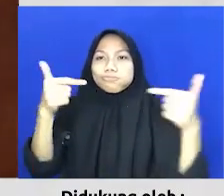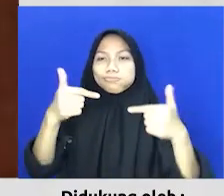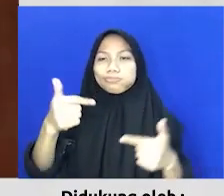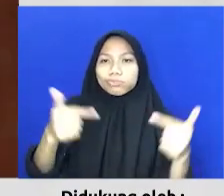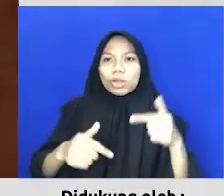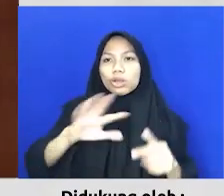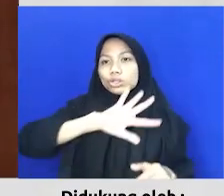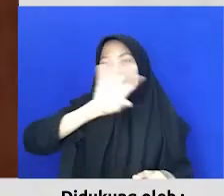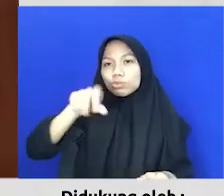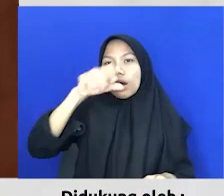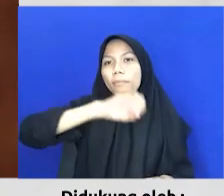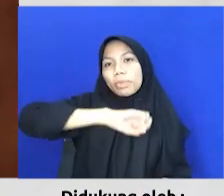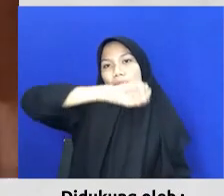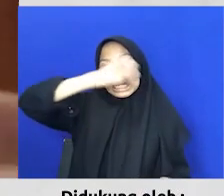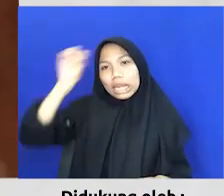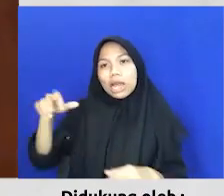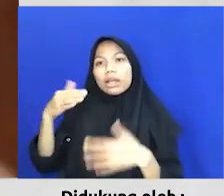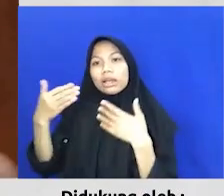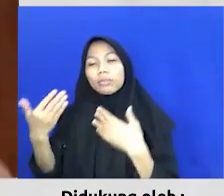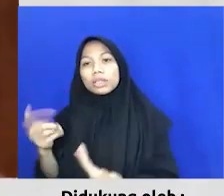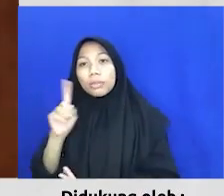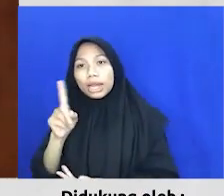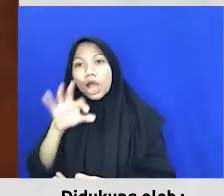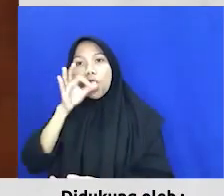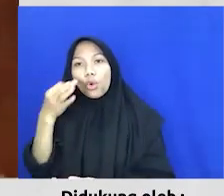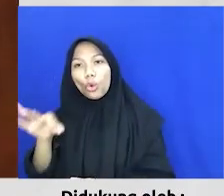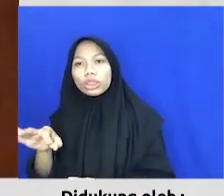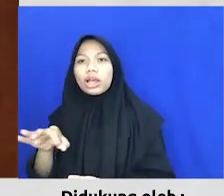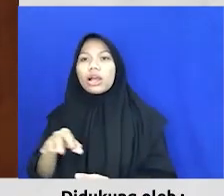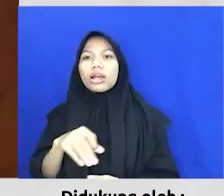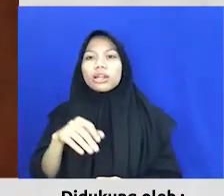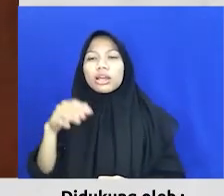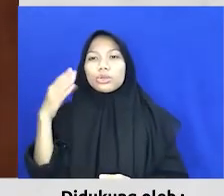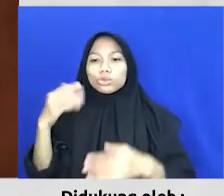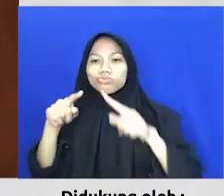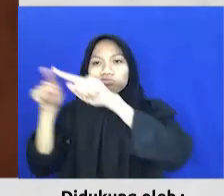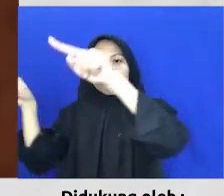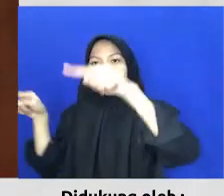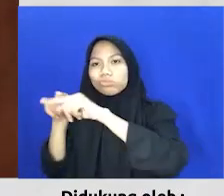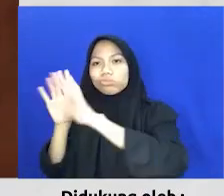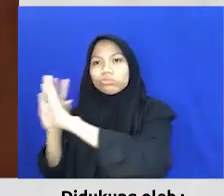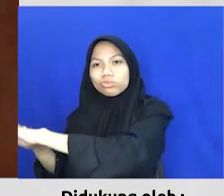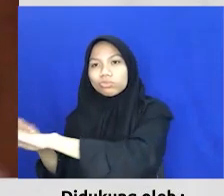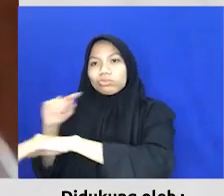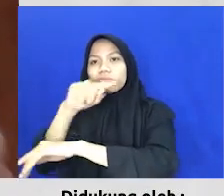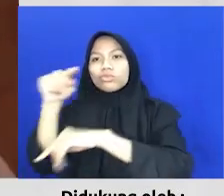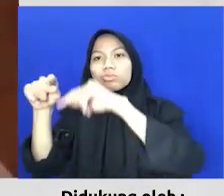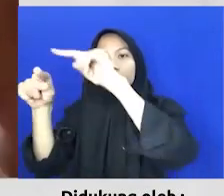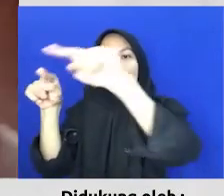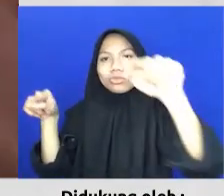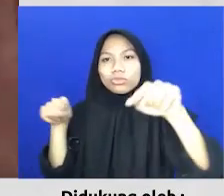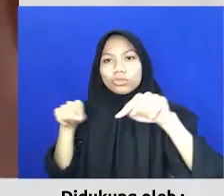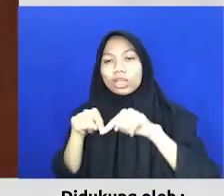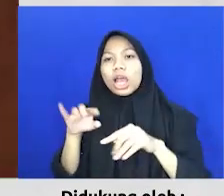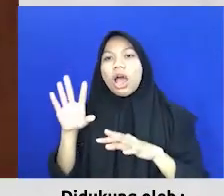tempat. Kenapa? Ya. Karena industri film itu dikuasai, industri bioskop dikuasai oleh